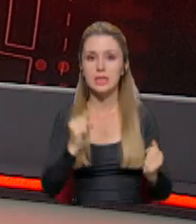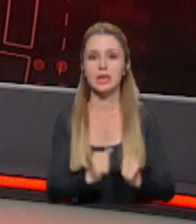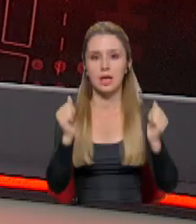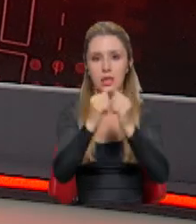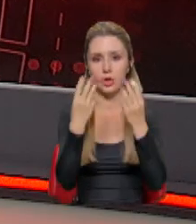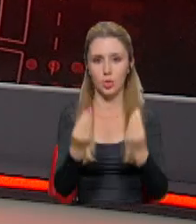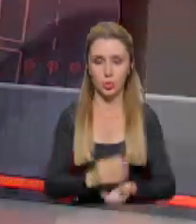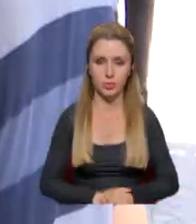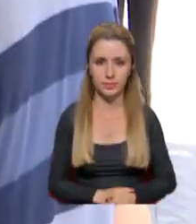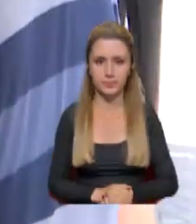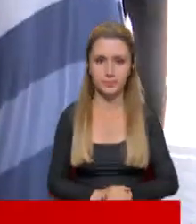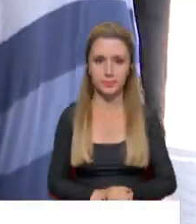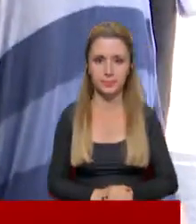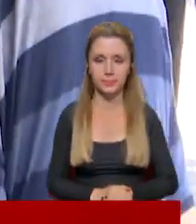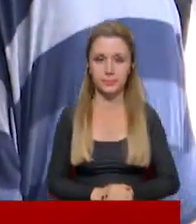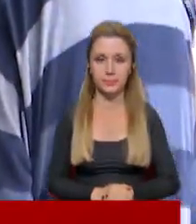katı